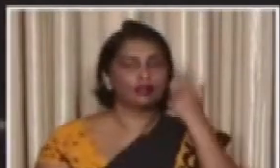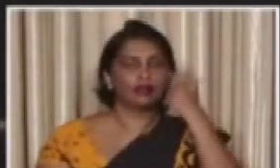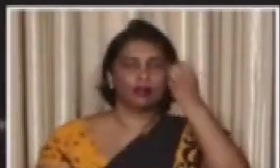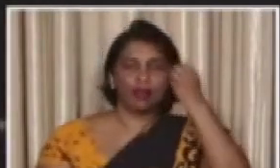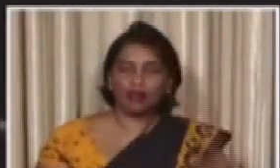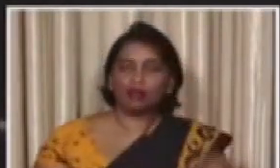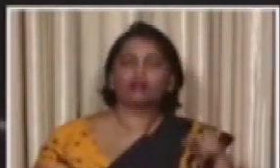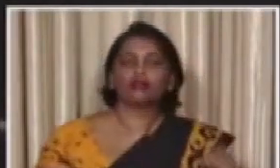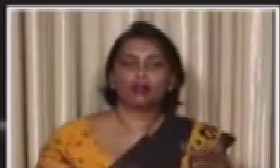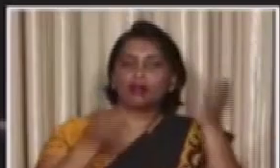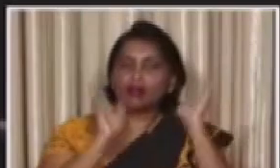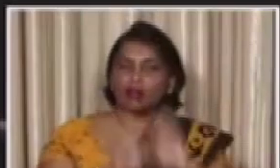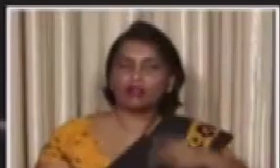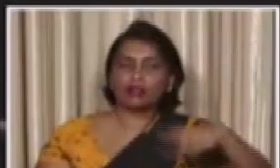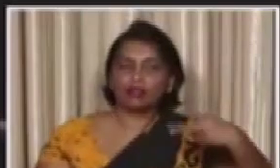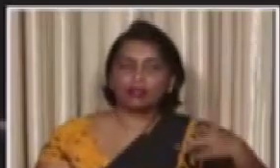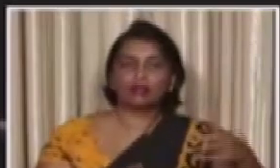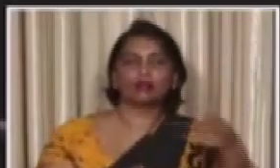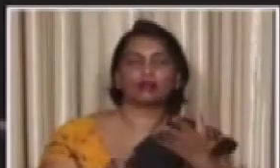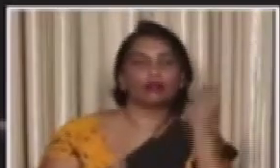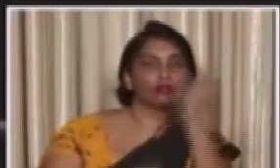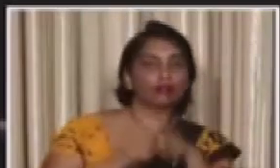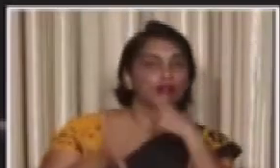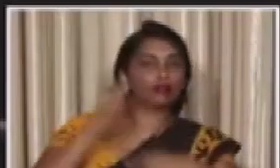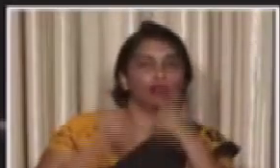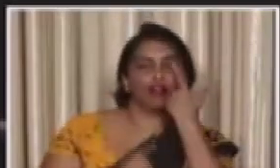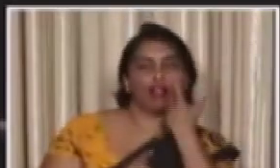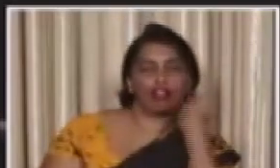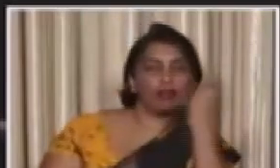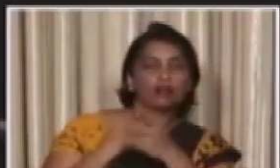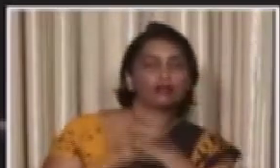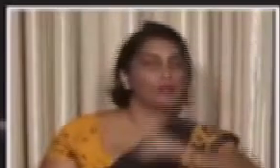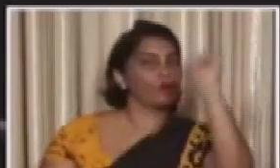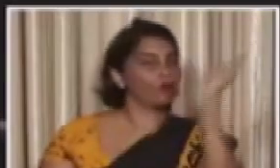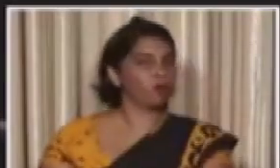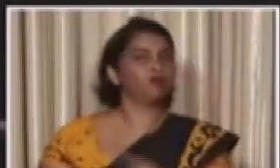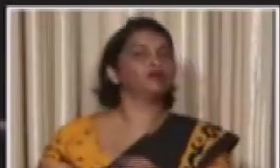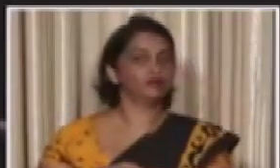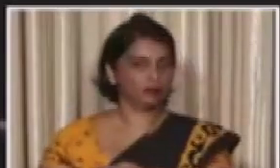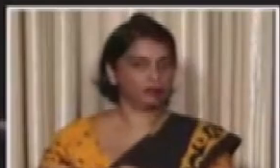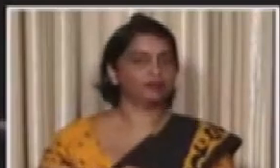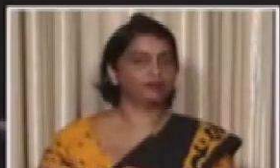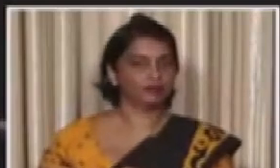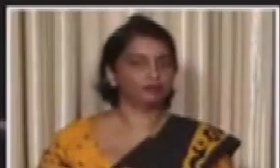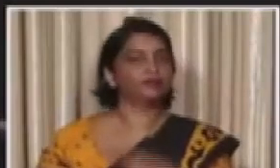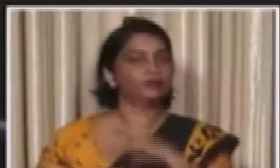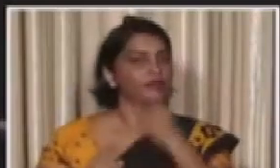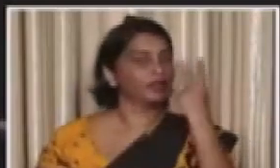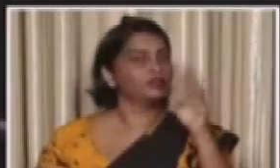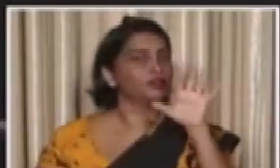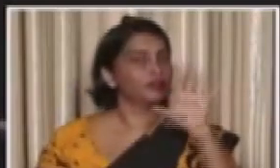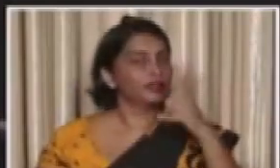අහිමිවීම අවසන් දින දෙකේ ඇයට ලැබුණ ජනතා අනුකම්පාවෙන් එතුමියගේ ජයග්‍රහණය තහවුරු වුණා.